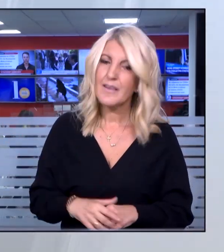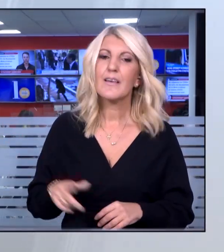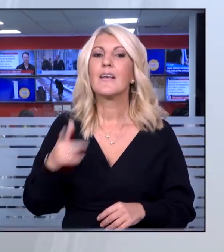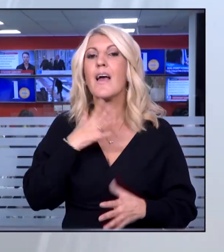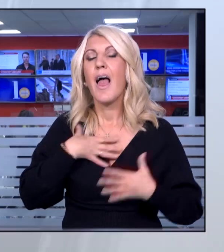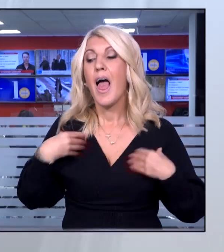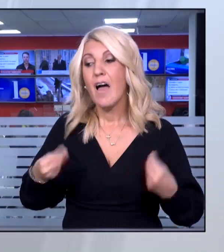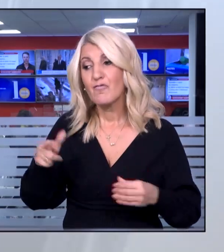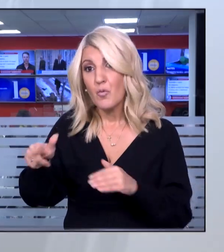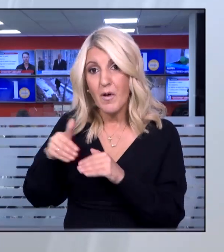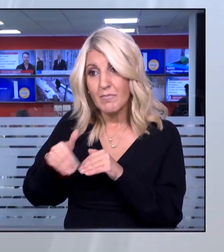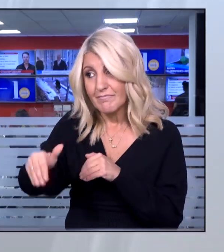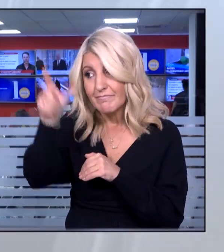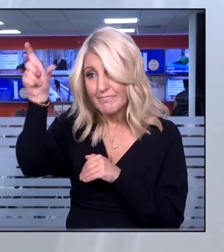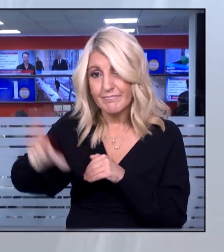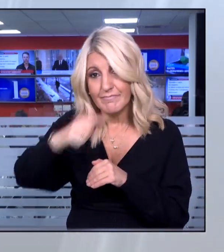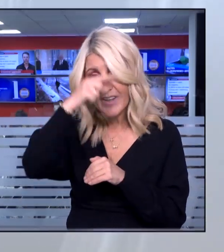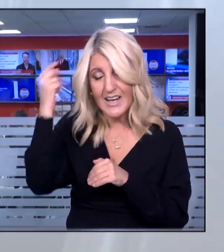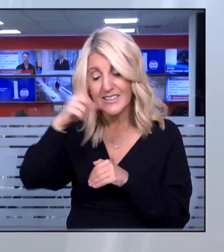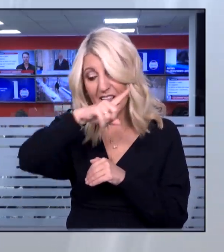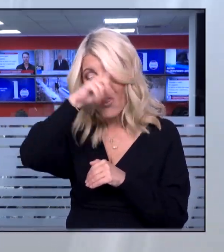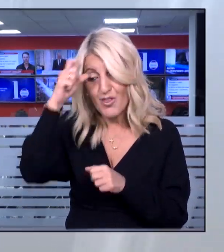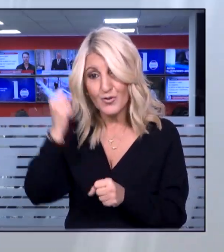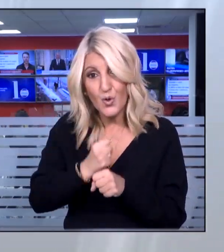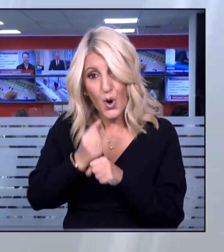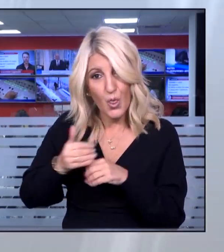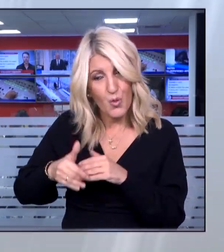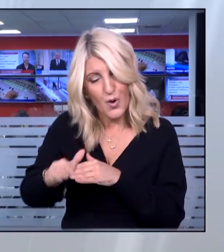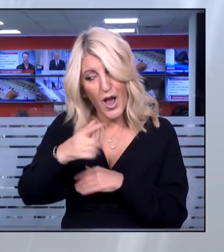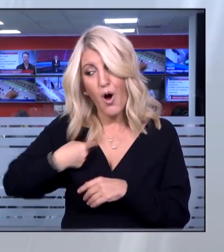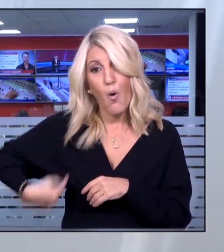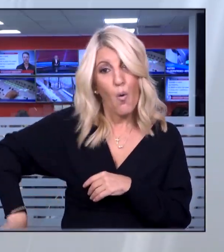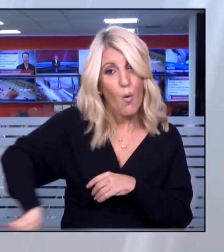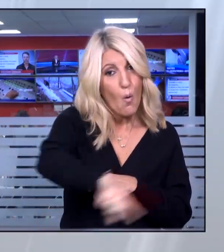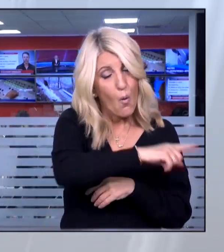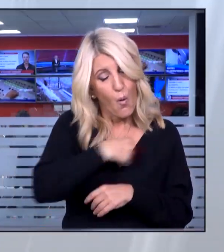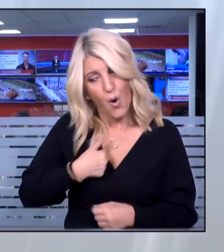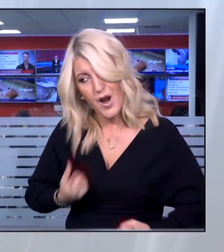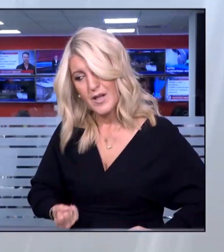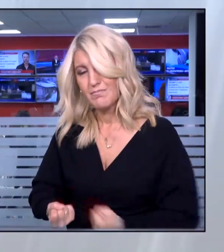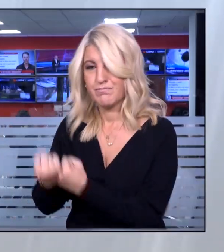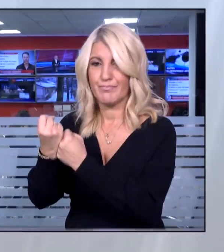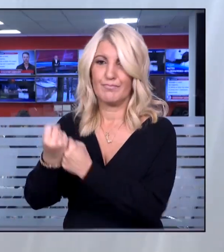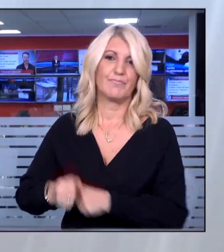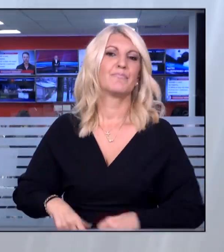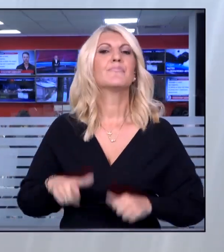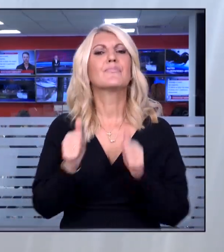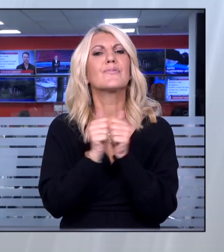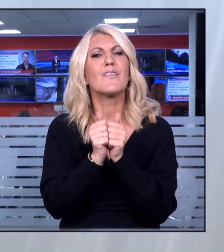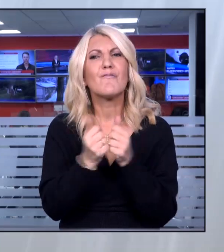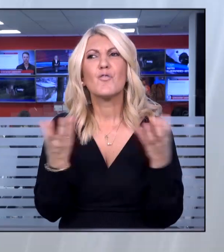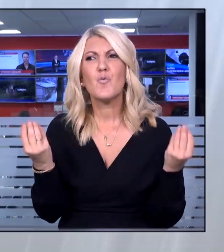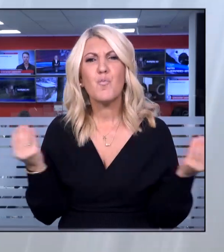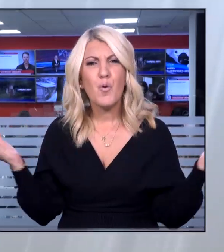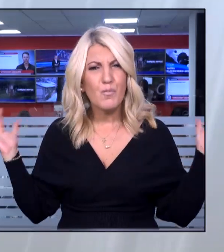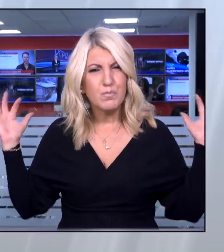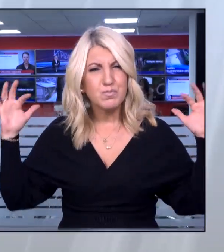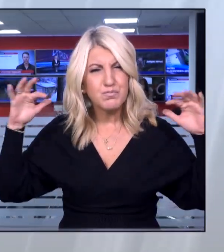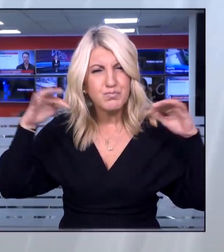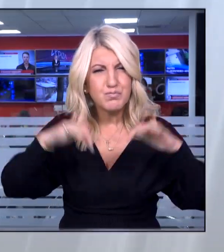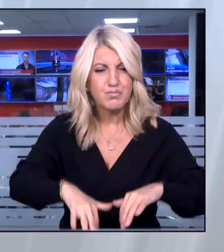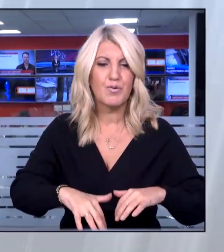δύσκολο έργο που έχει και που θα είμαστε και όλοι κοντά του. Προσωπικότητες της πολιτικής αλλά και φίλοι του ζευγαριού τίμησαν το ζευγάρι με την παρουσία